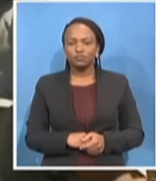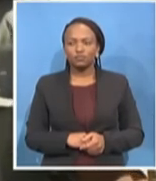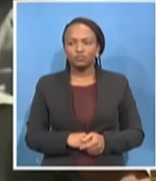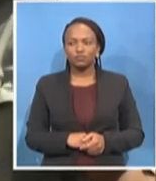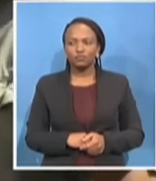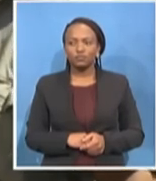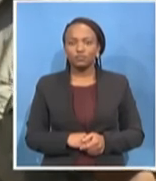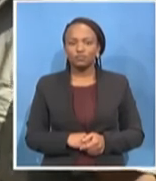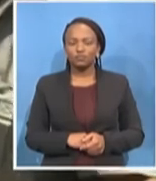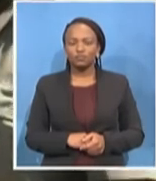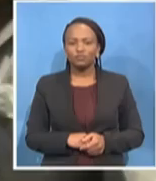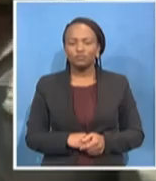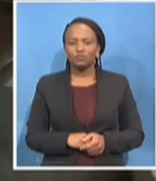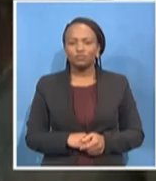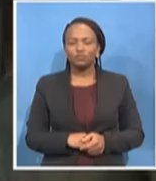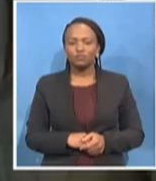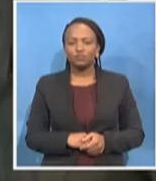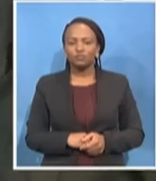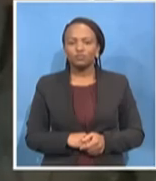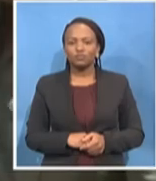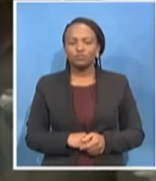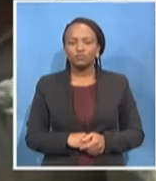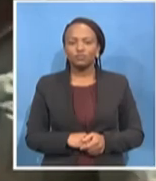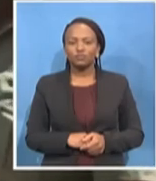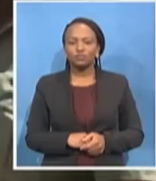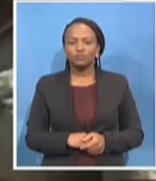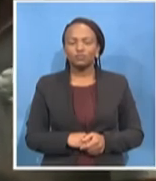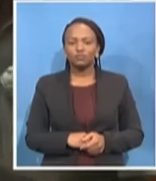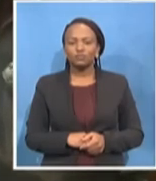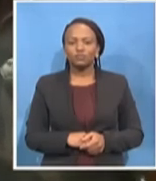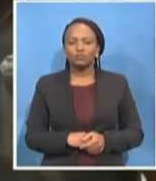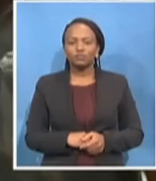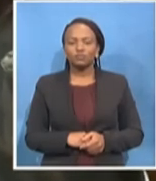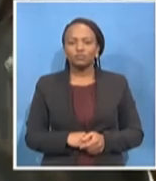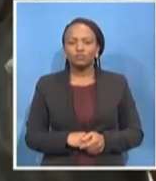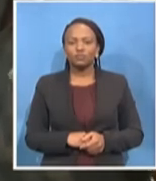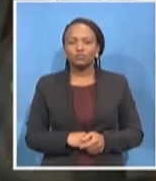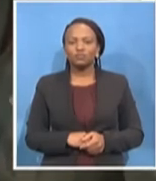Nee, hier is 400 van ons mense onder die dorp, hulle moet hiernaartoe kom nou, asseblief.